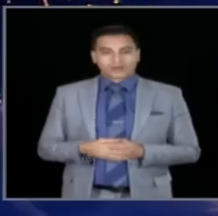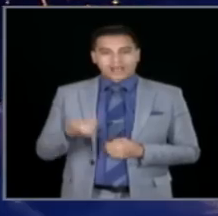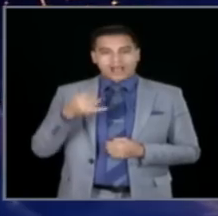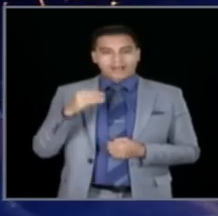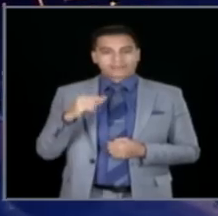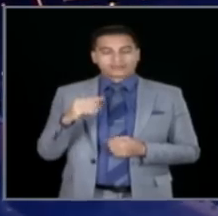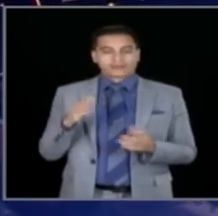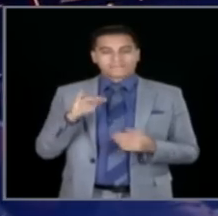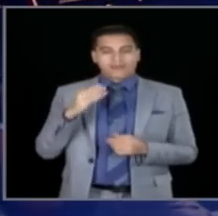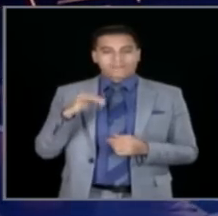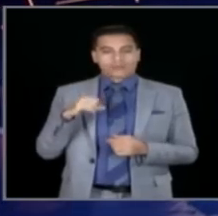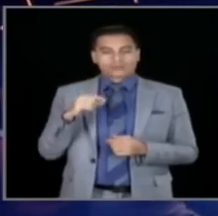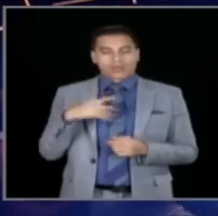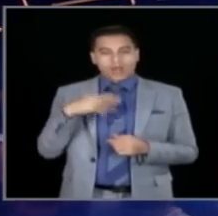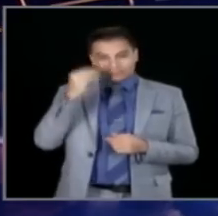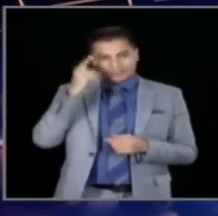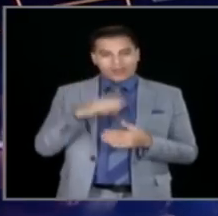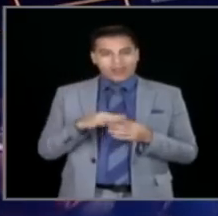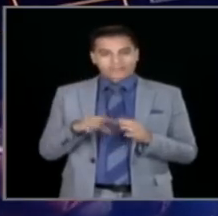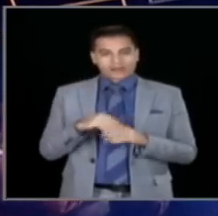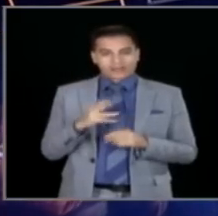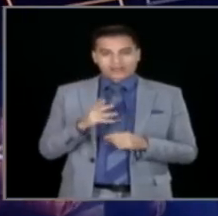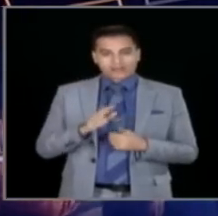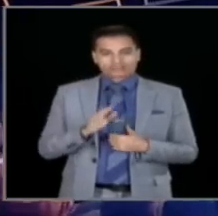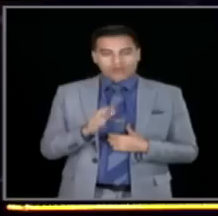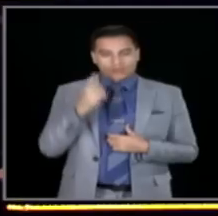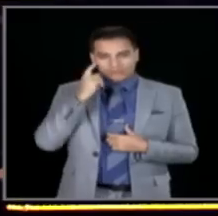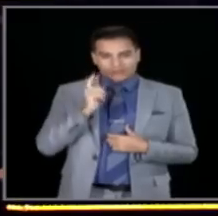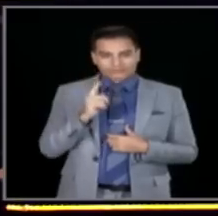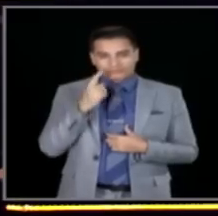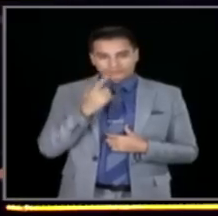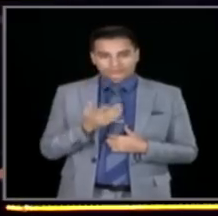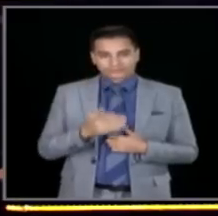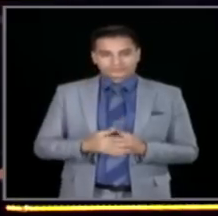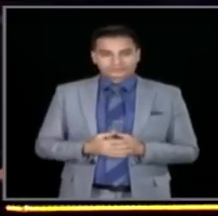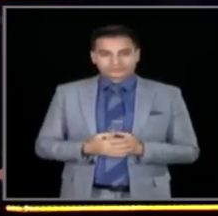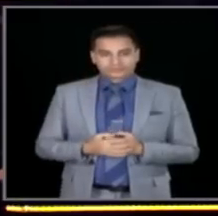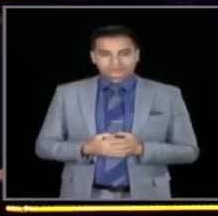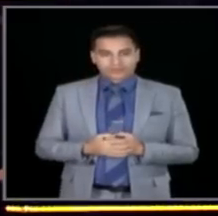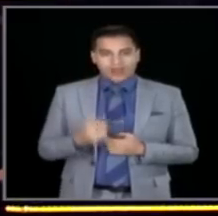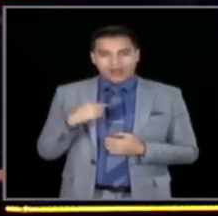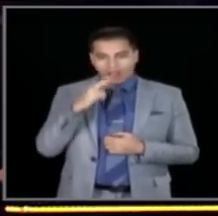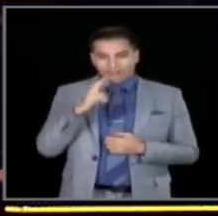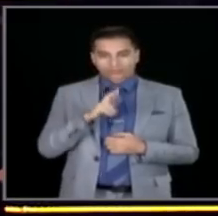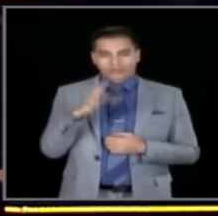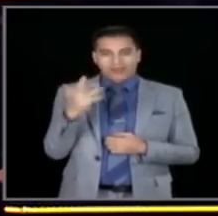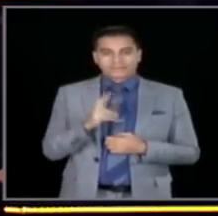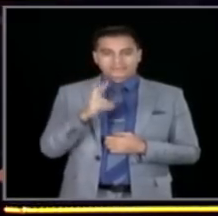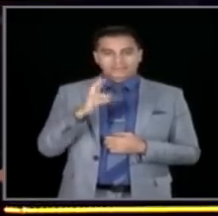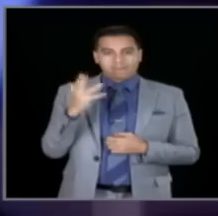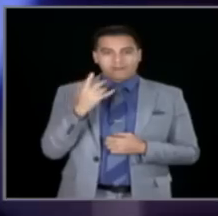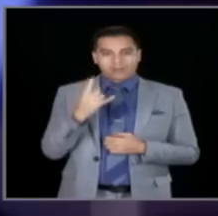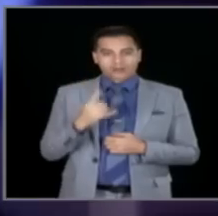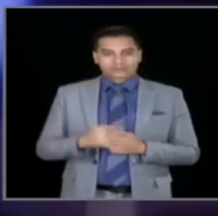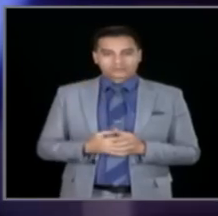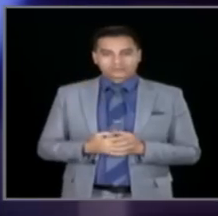أحمد محمود عايز تعرف البحراوي عمل إيه ولا لا؟ لا مش عايز تعرف. لا مش عايز. طيب أنا قلت بس